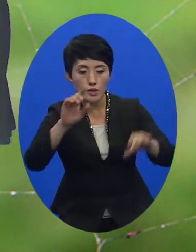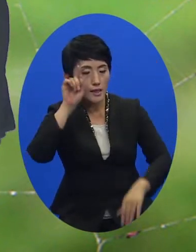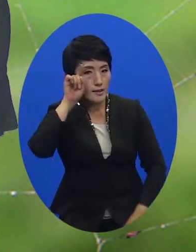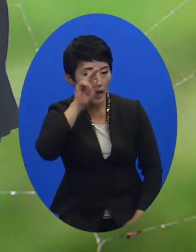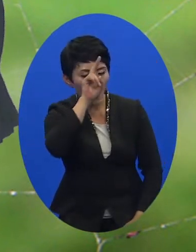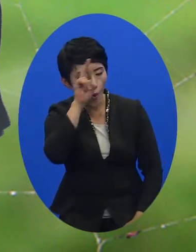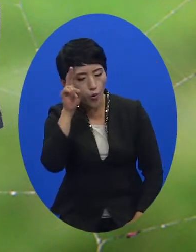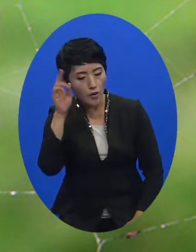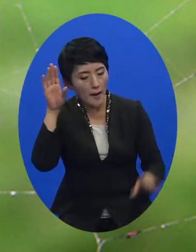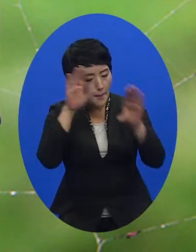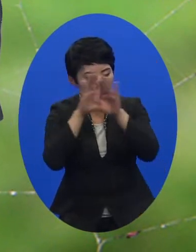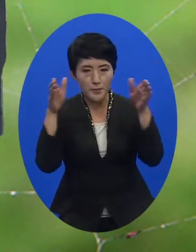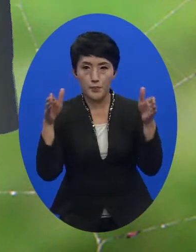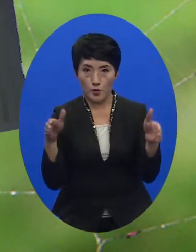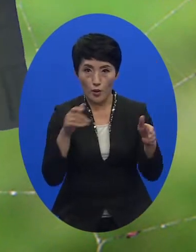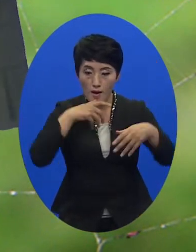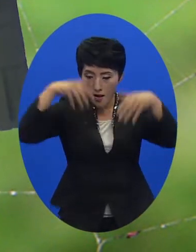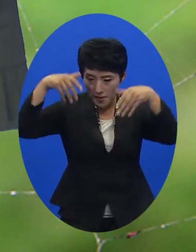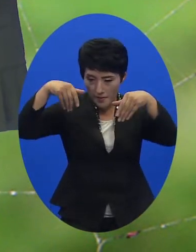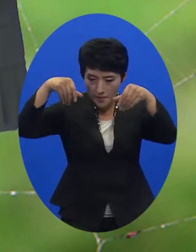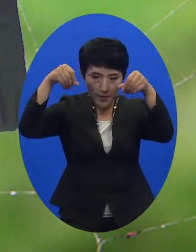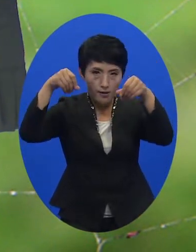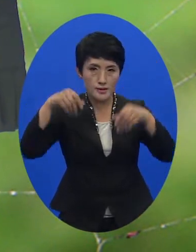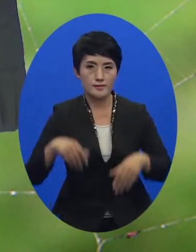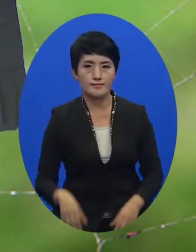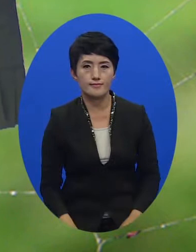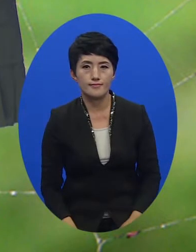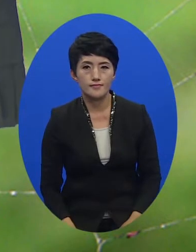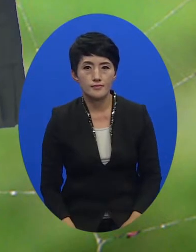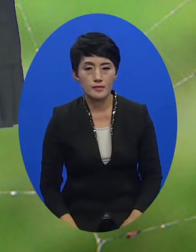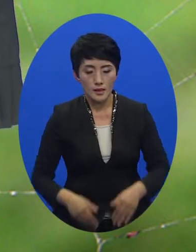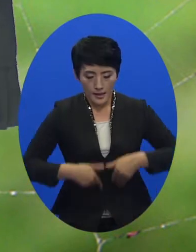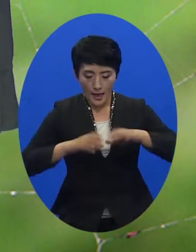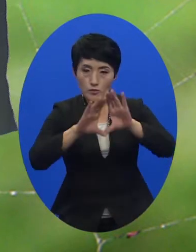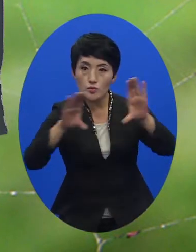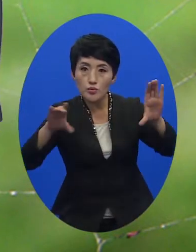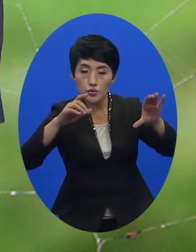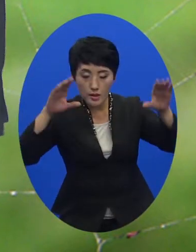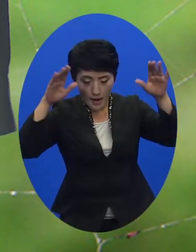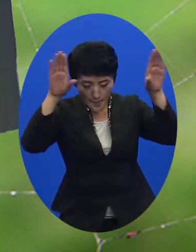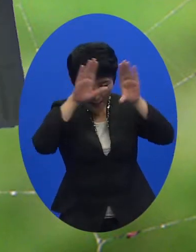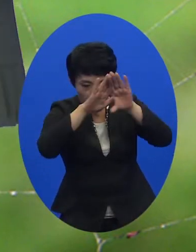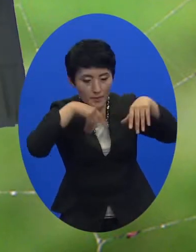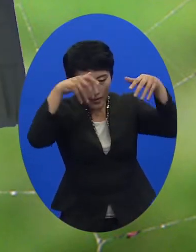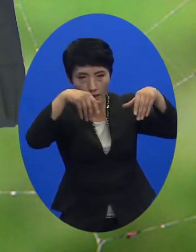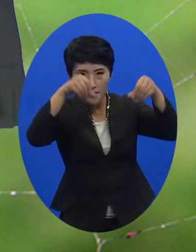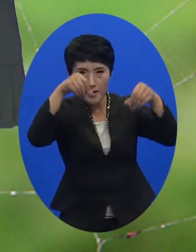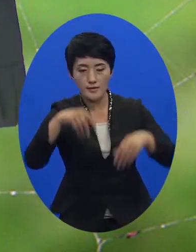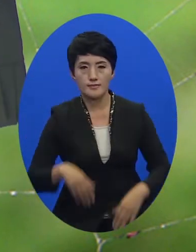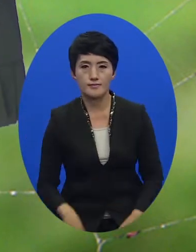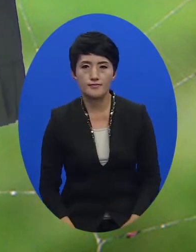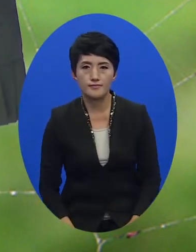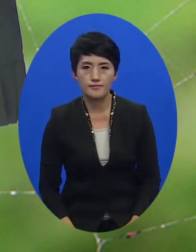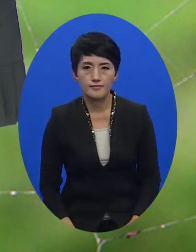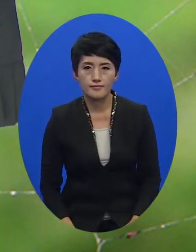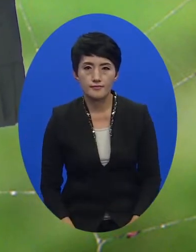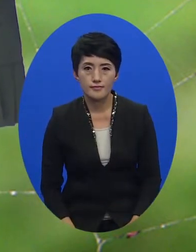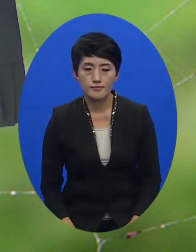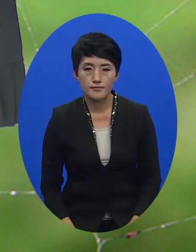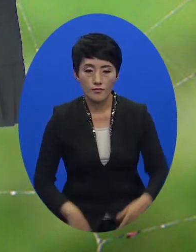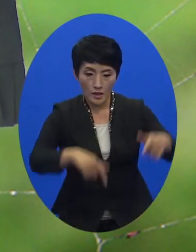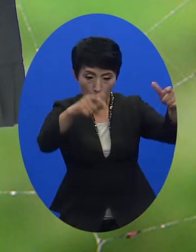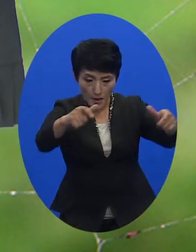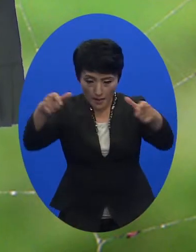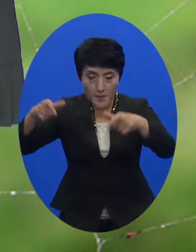내일 오후부터 밤사이 소강 상태를 보이는 곳이 있고요. 남부지방은 밤에 대부분 그치겠습니다. 이번